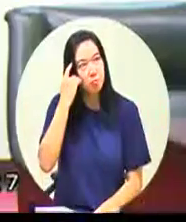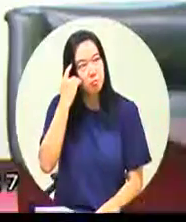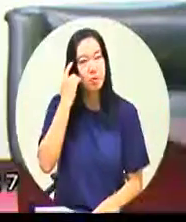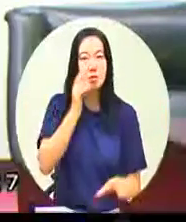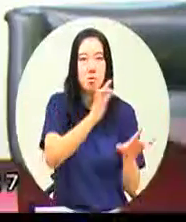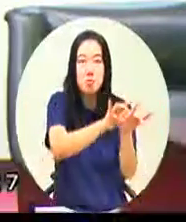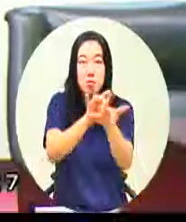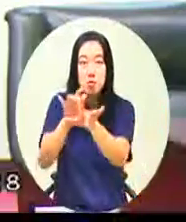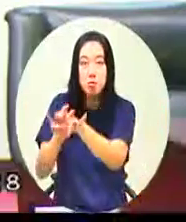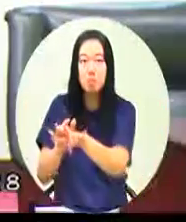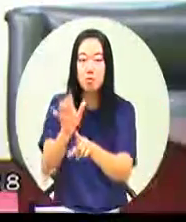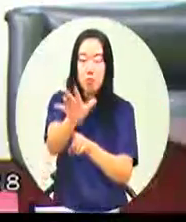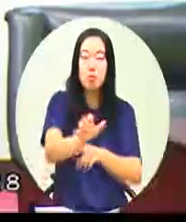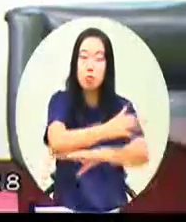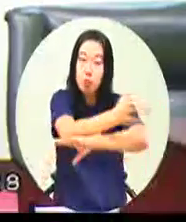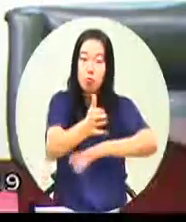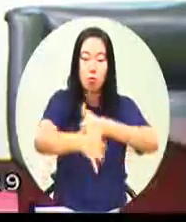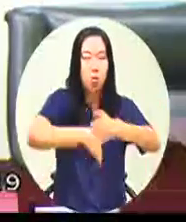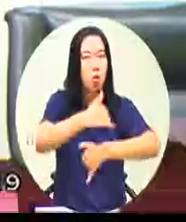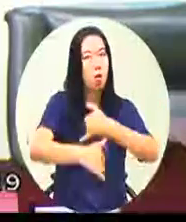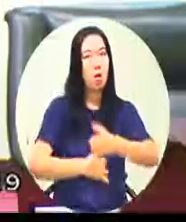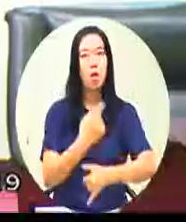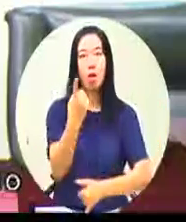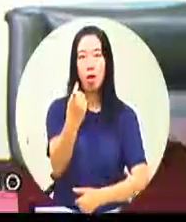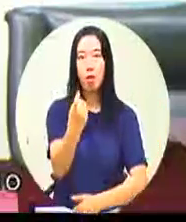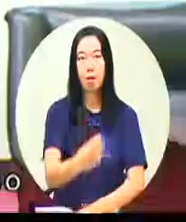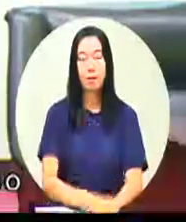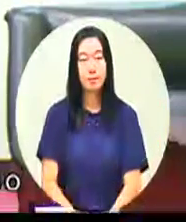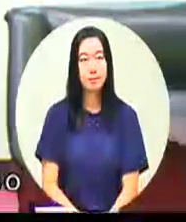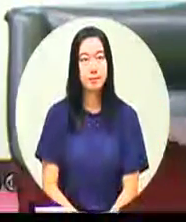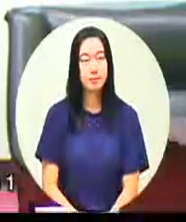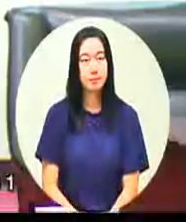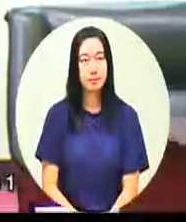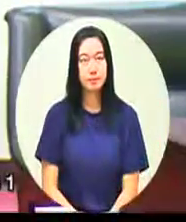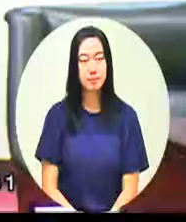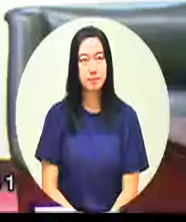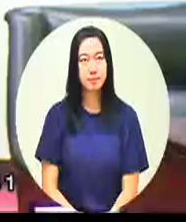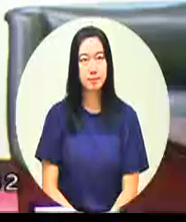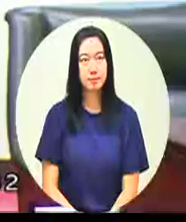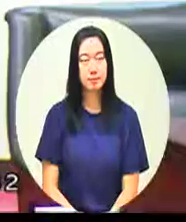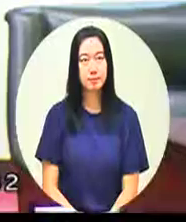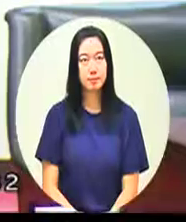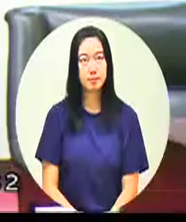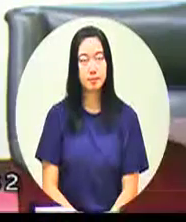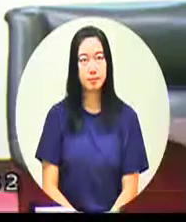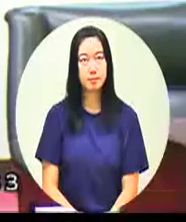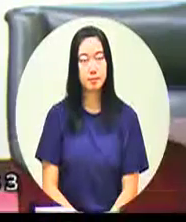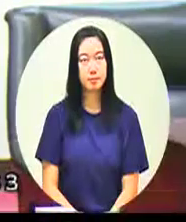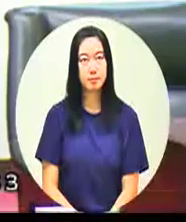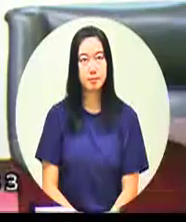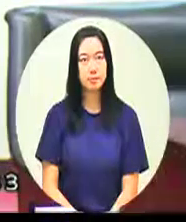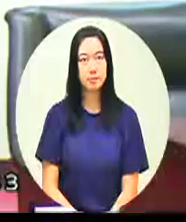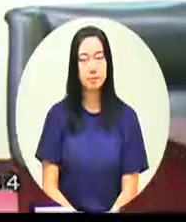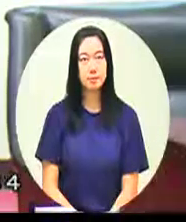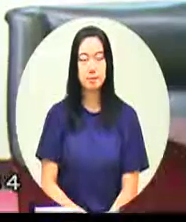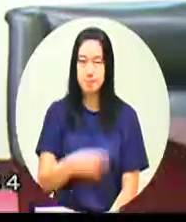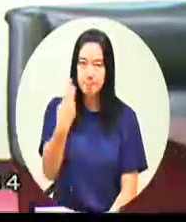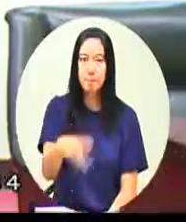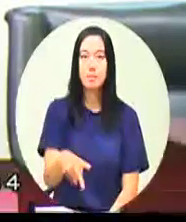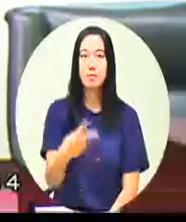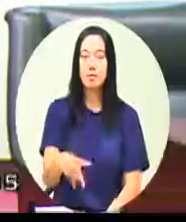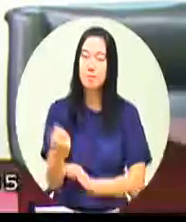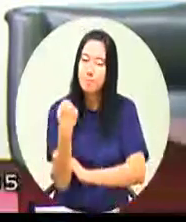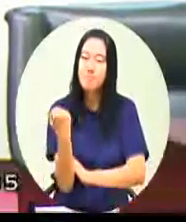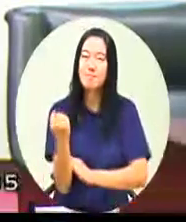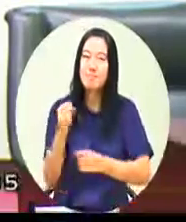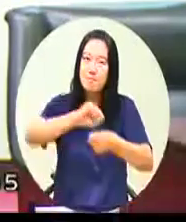这种啊农村的生活，农村的生活啦，是不是这个要是不是要加强？来去加强，来去